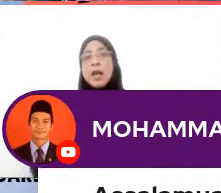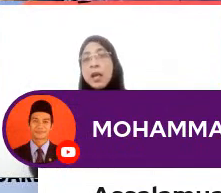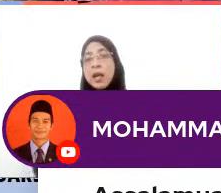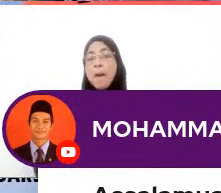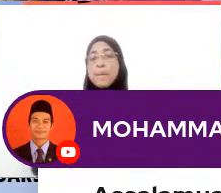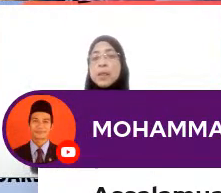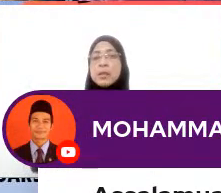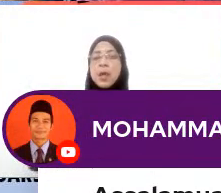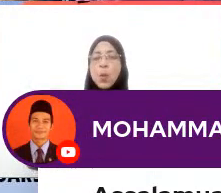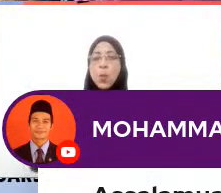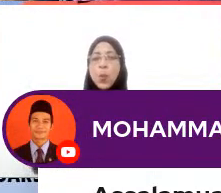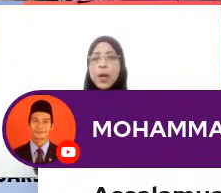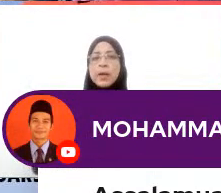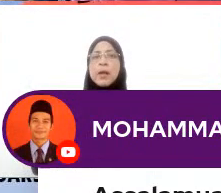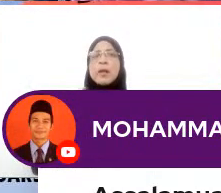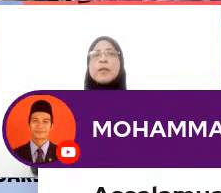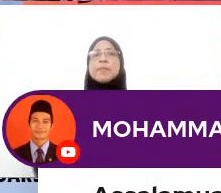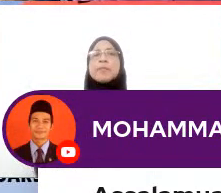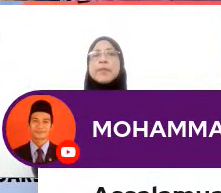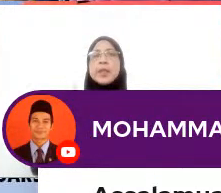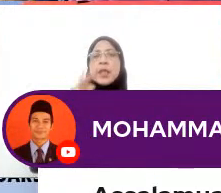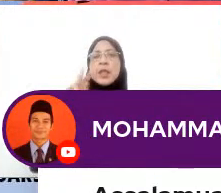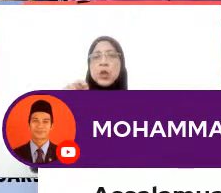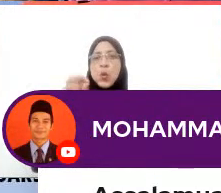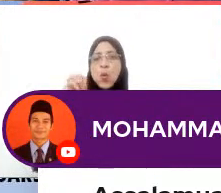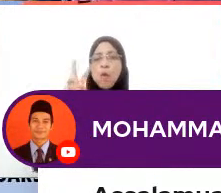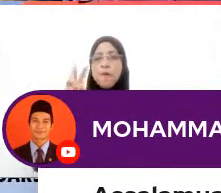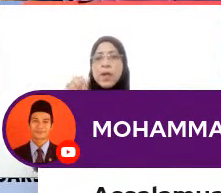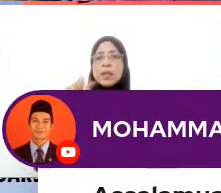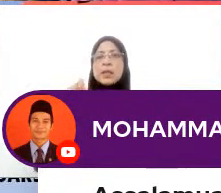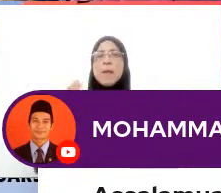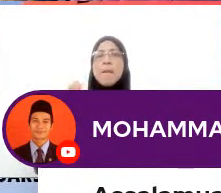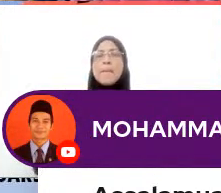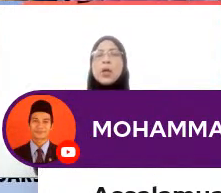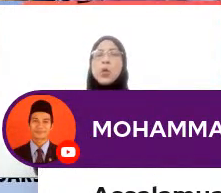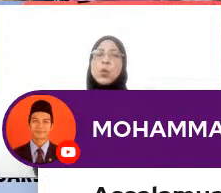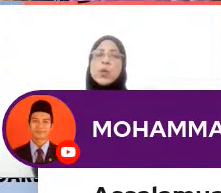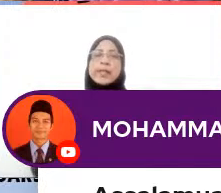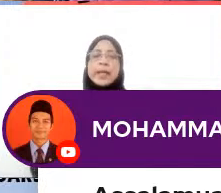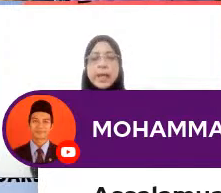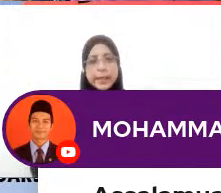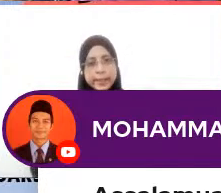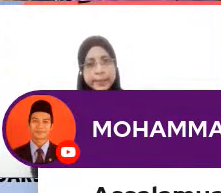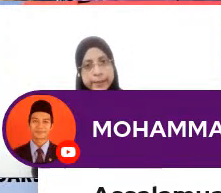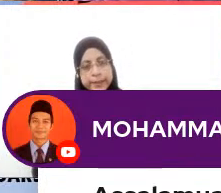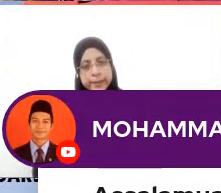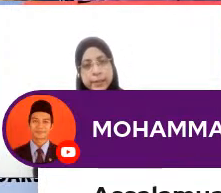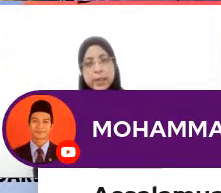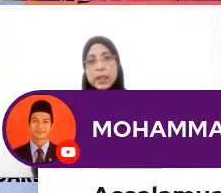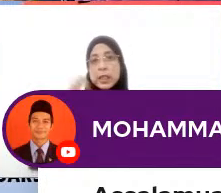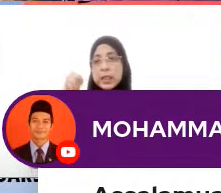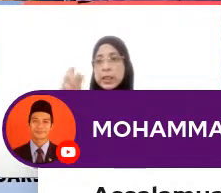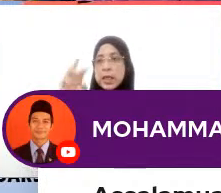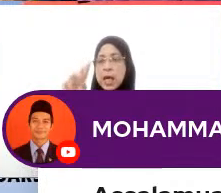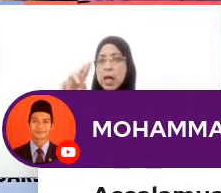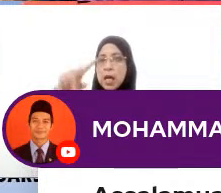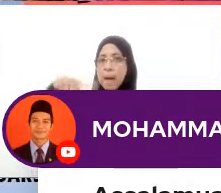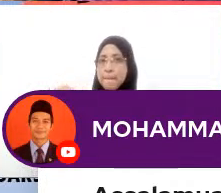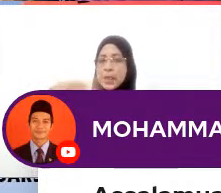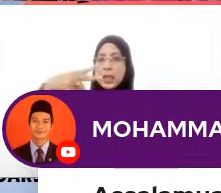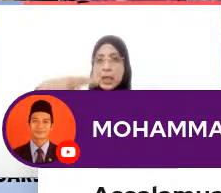inovasi pengurusan yang saya ada buat. Okay, ini hanya untuk dedahkan sahaja. Okay, ERPH. Apa masalah